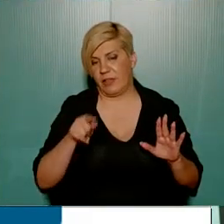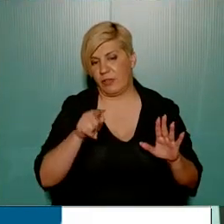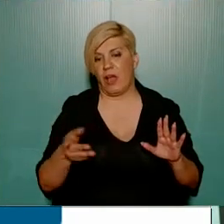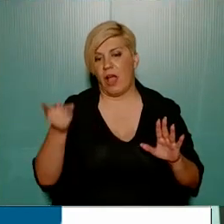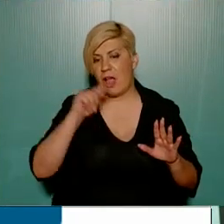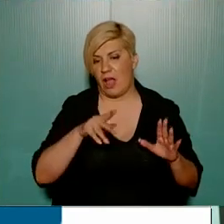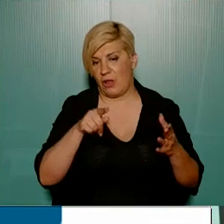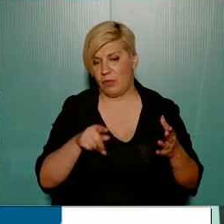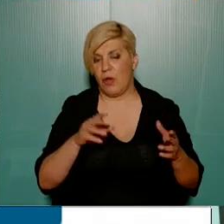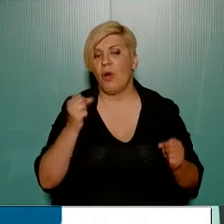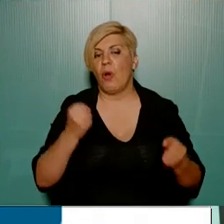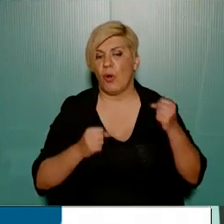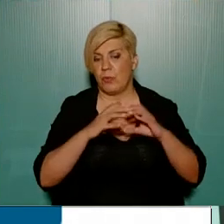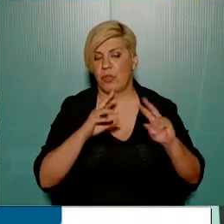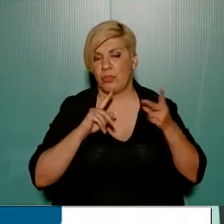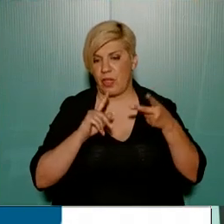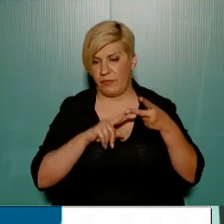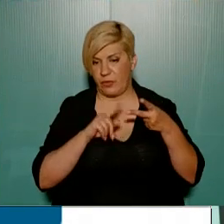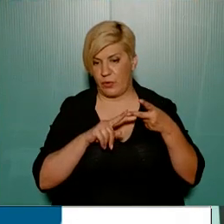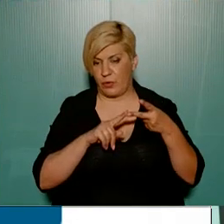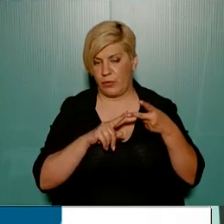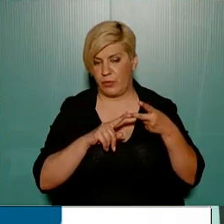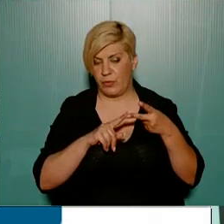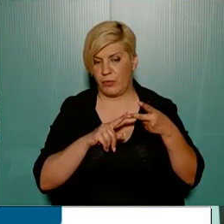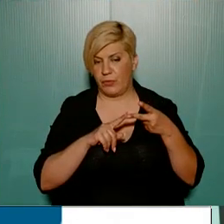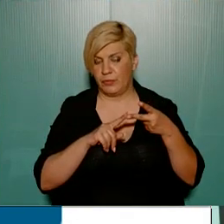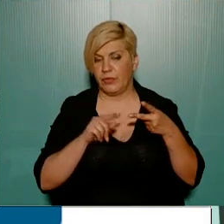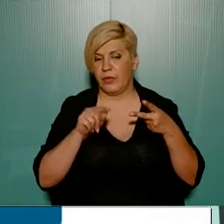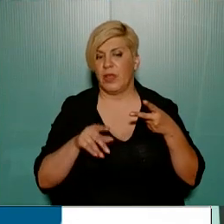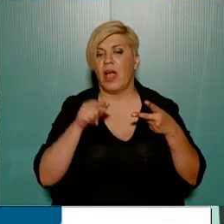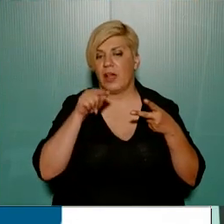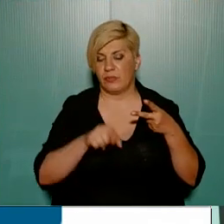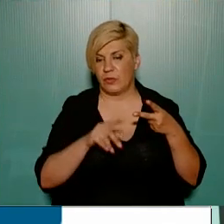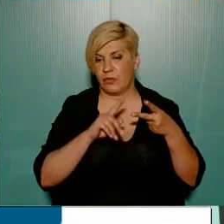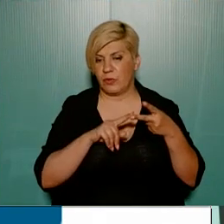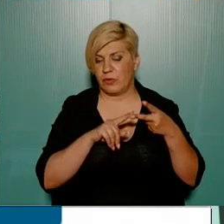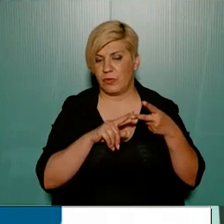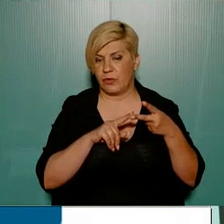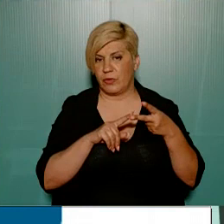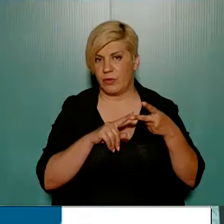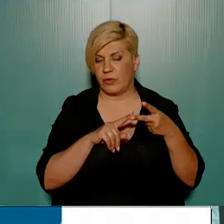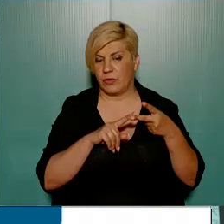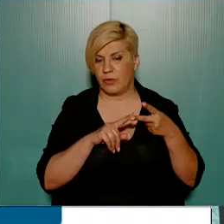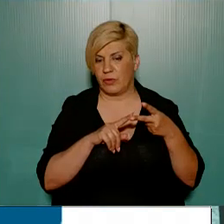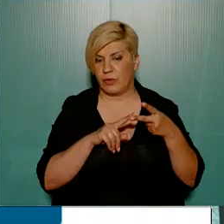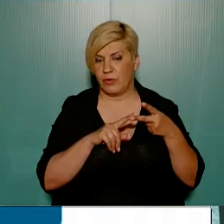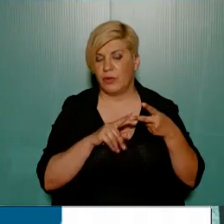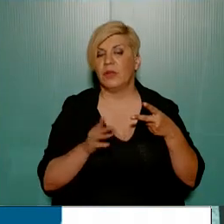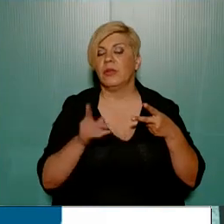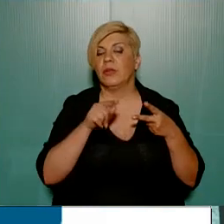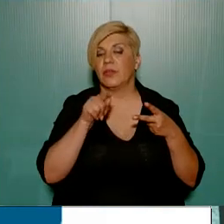άλλο όχημα, το δεύτερο που έχει, το προηγούμενο είναι ερημουλκούμενο, αυτό είναι ερημουλκό. Περιμένετε λίγο, μια στιγμή να δείξουμε την παλιά στην